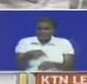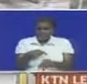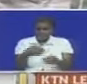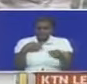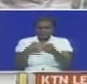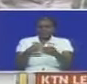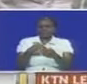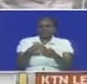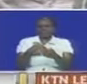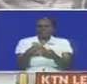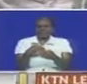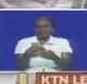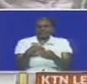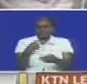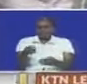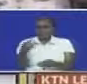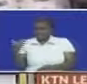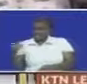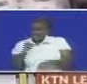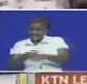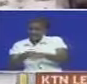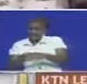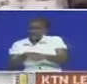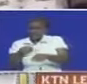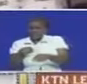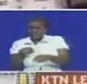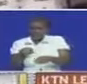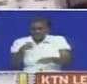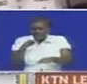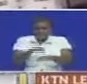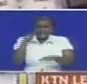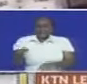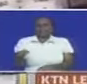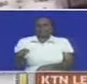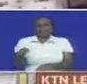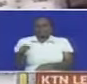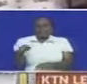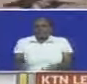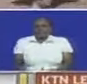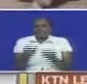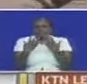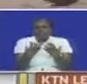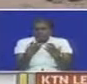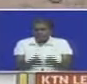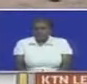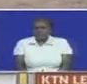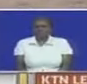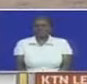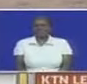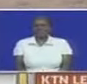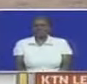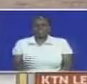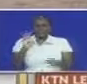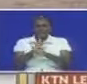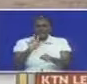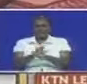akagusa hiyo kitu. Hii mtoto wakati alikifulia yake iligusa hii kitu ikalipuka. Wengi